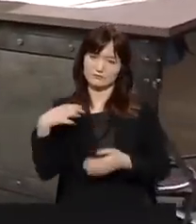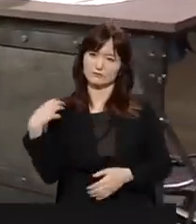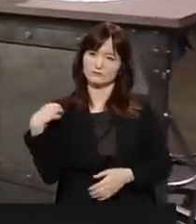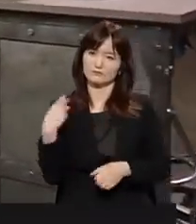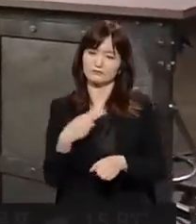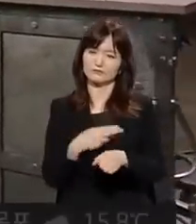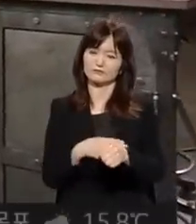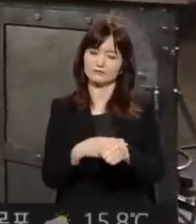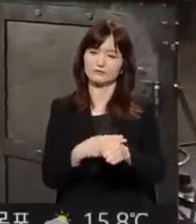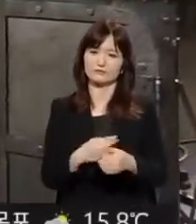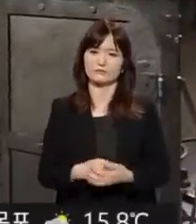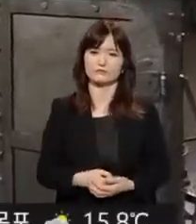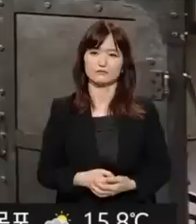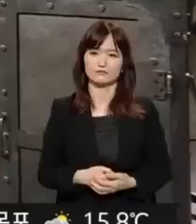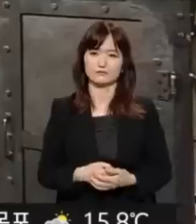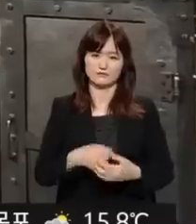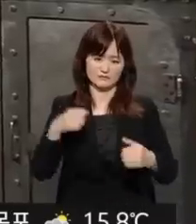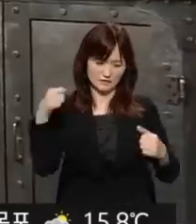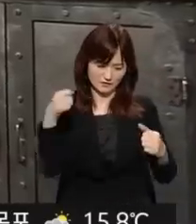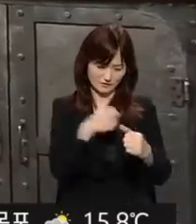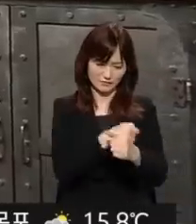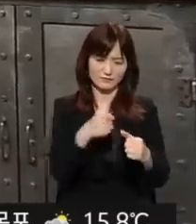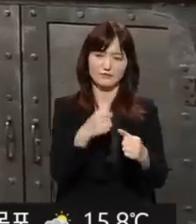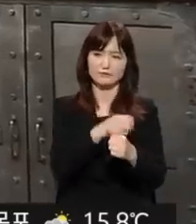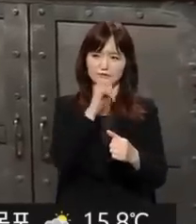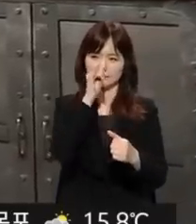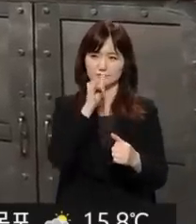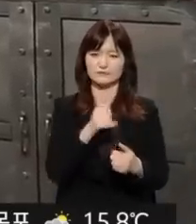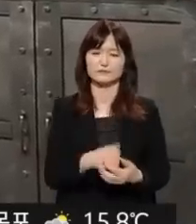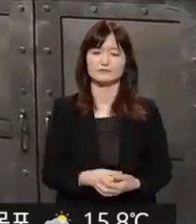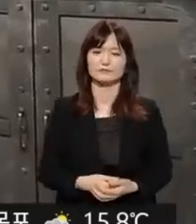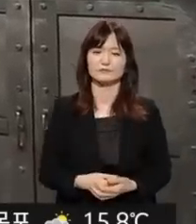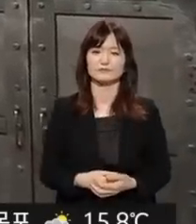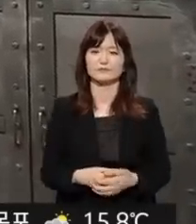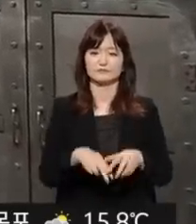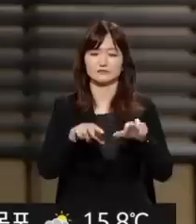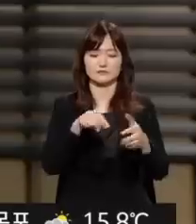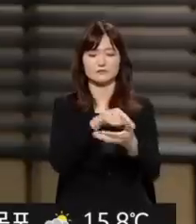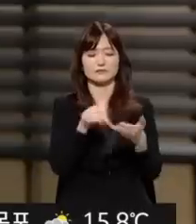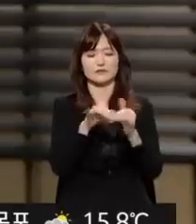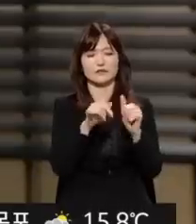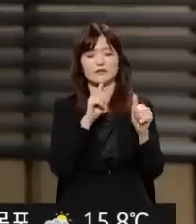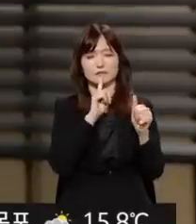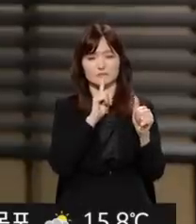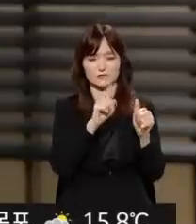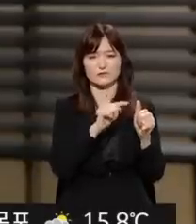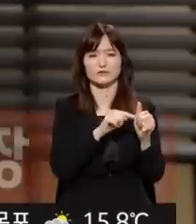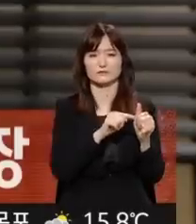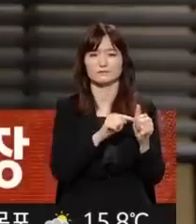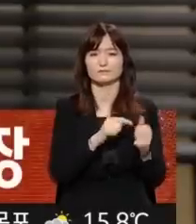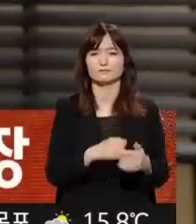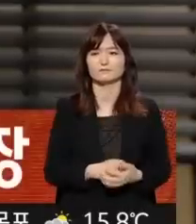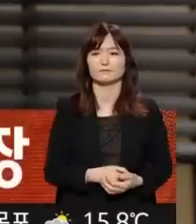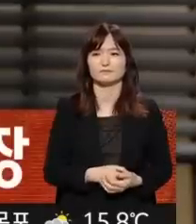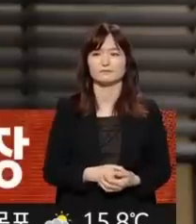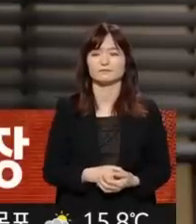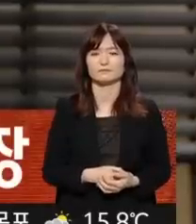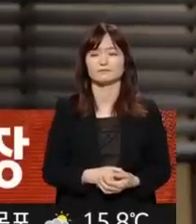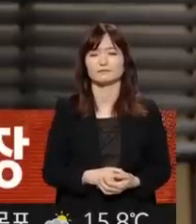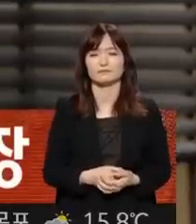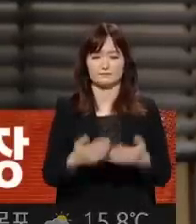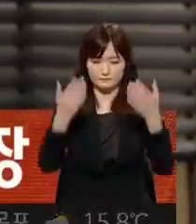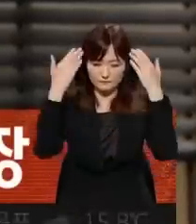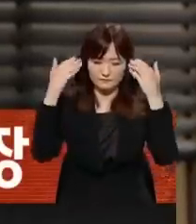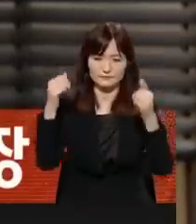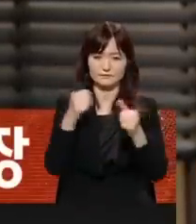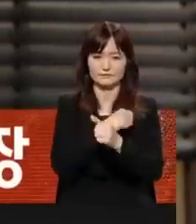선생님한테도 학대를 당했다 이렇게 얘기를 하더라고요 일단은 지금 뭐 피해자의 주장이라고 봐야 될 것 같습니다 아 당시에 이제